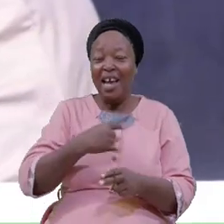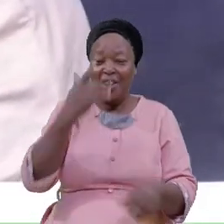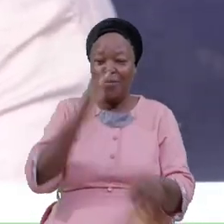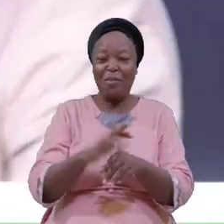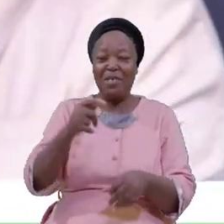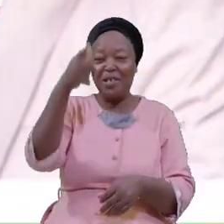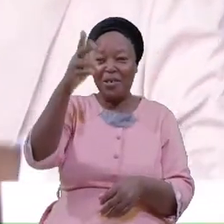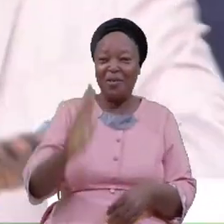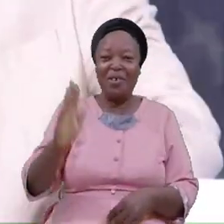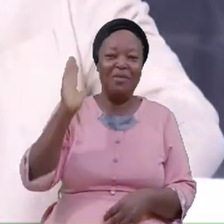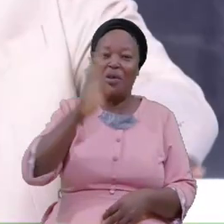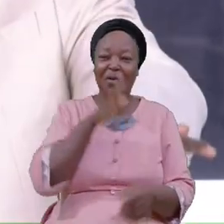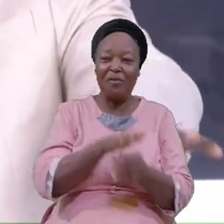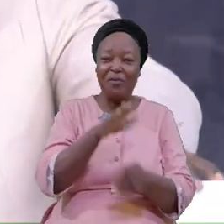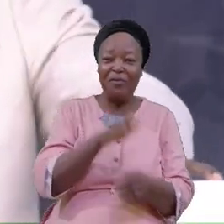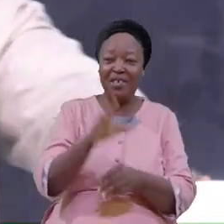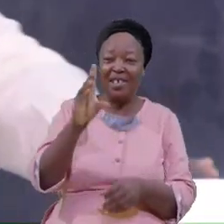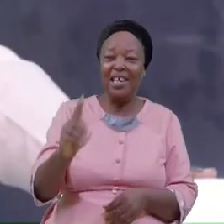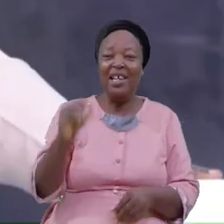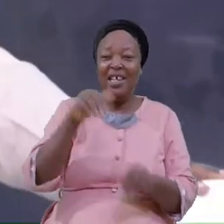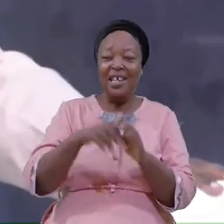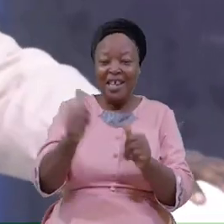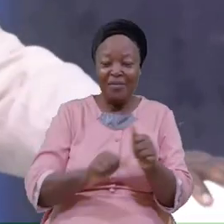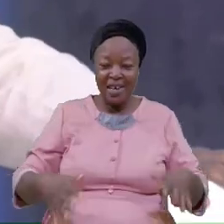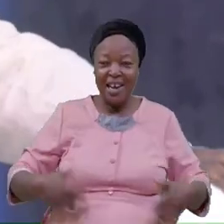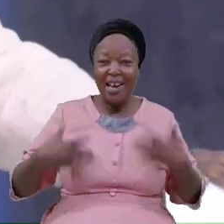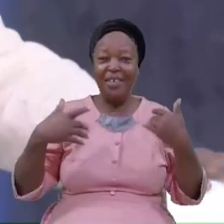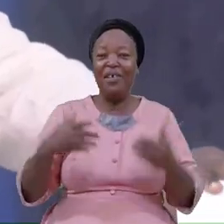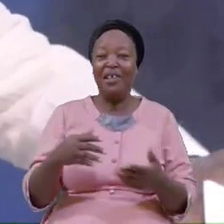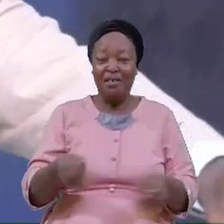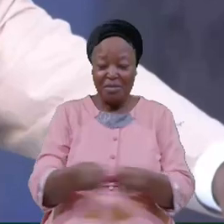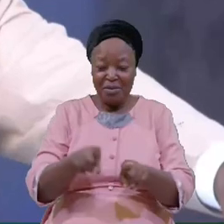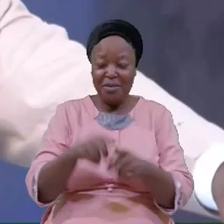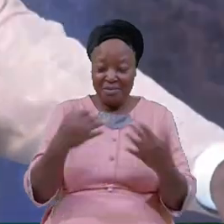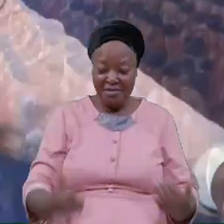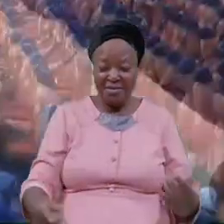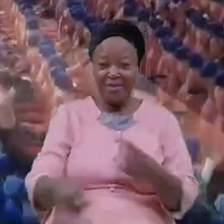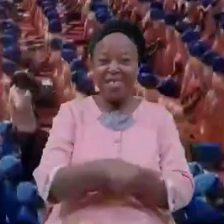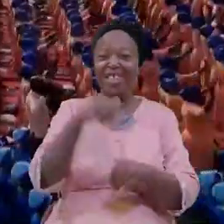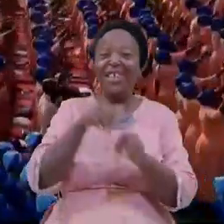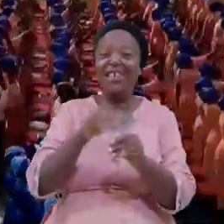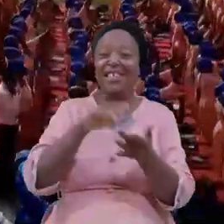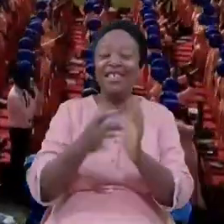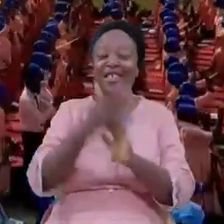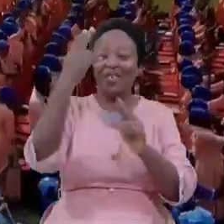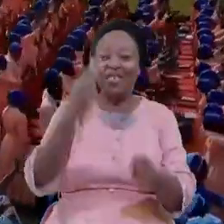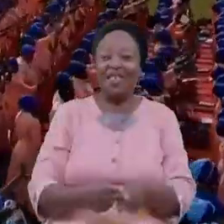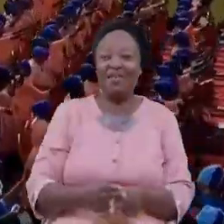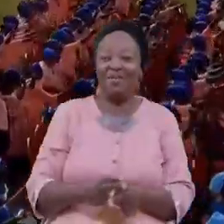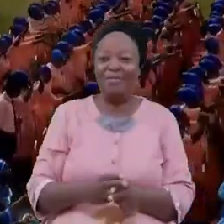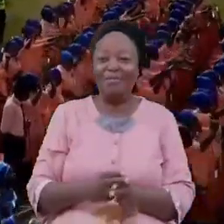be fulfilled in every life, even today, in Jesus' name. Et les promesses de